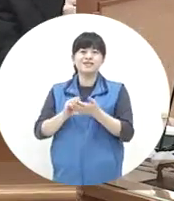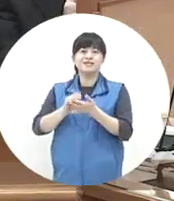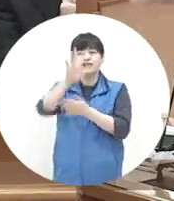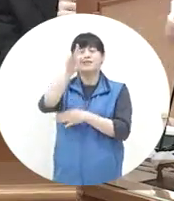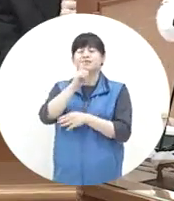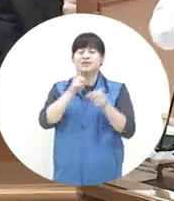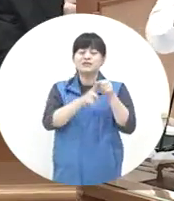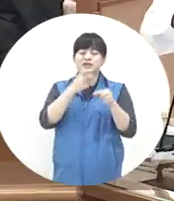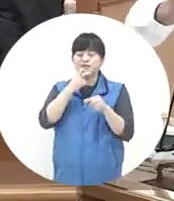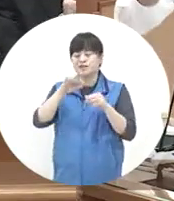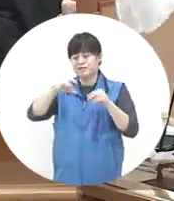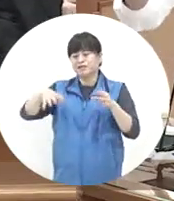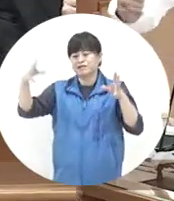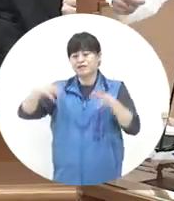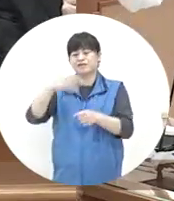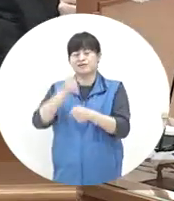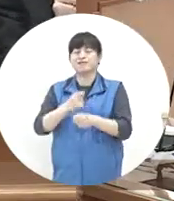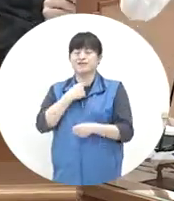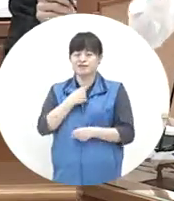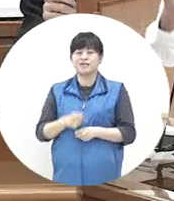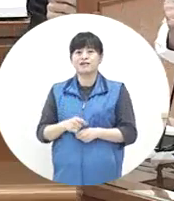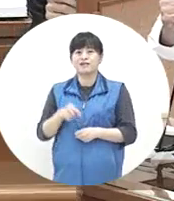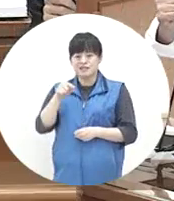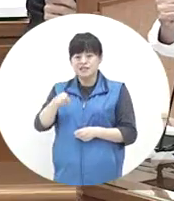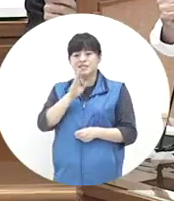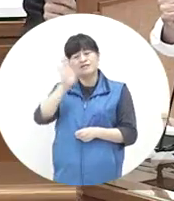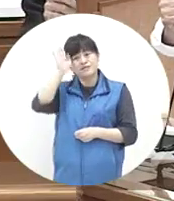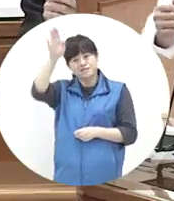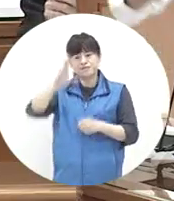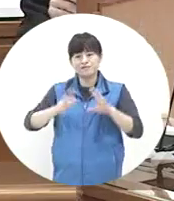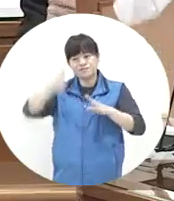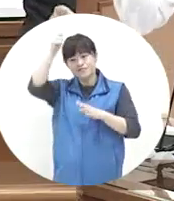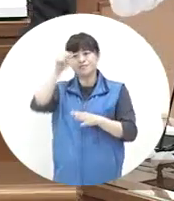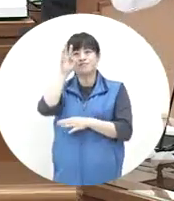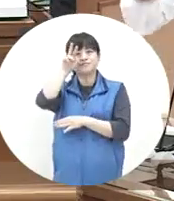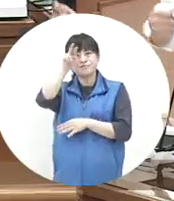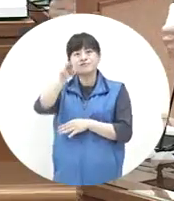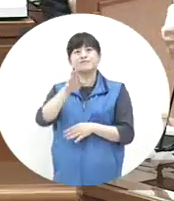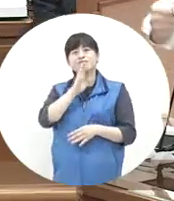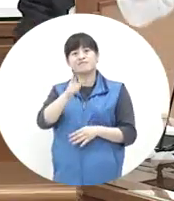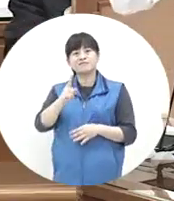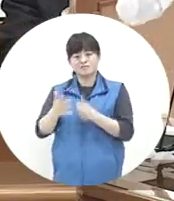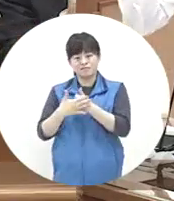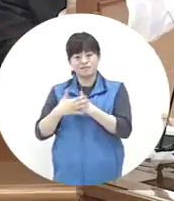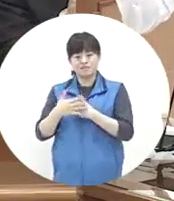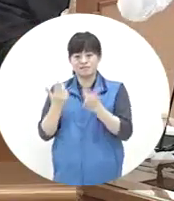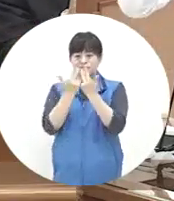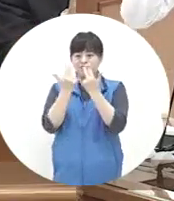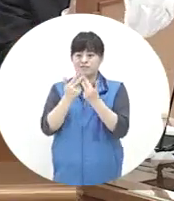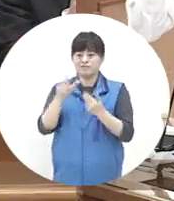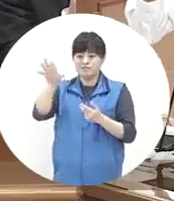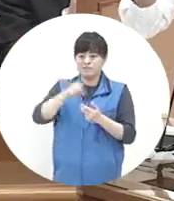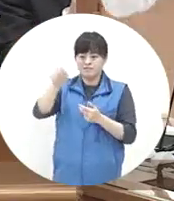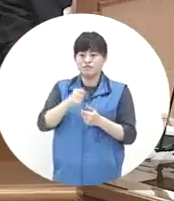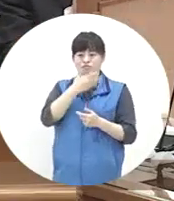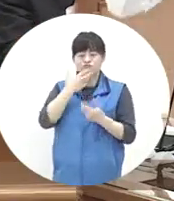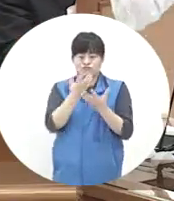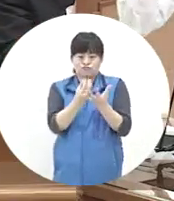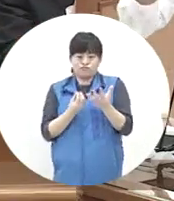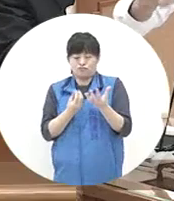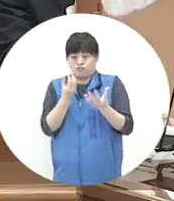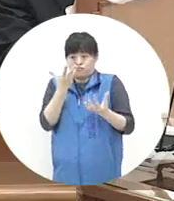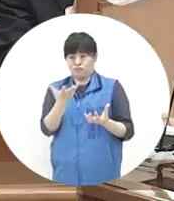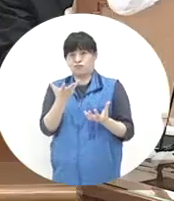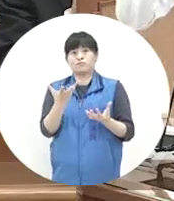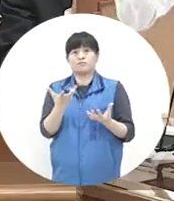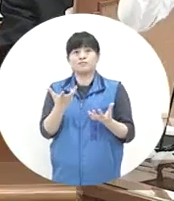地方要一起合作。 那我就说，这是他以后总统的政见嘛？他要为我们新北市争取最多的统筹分配款。那请